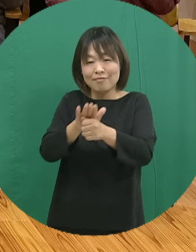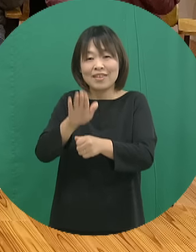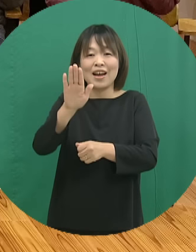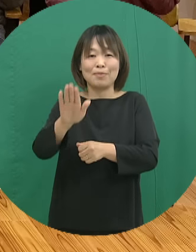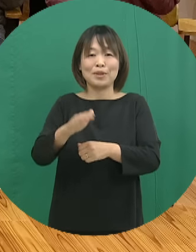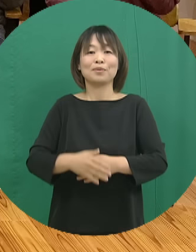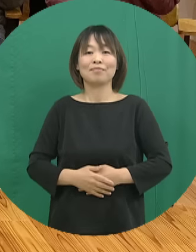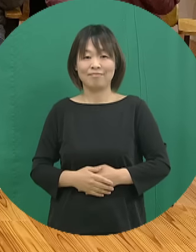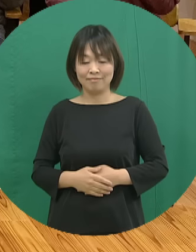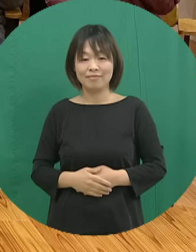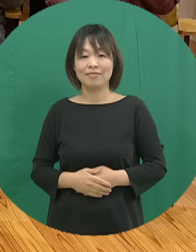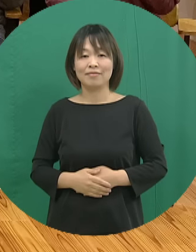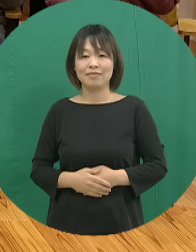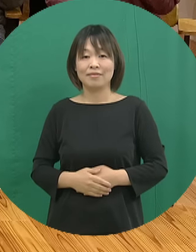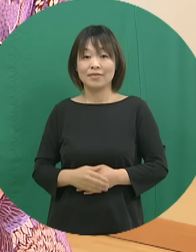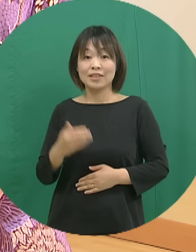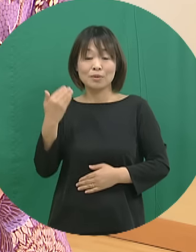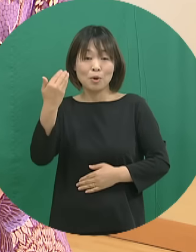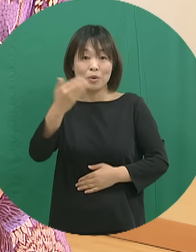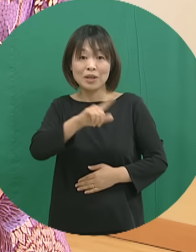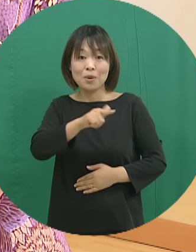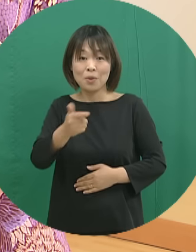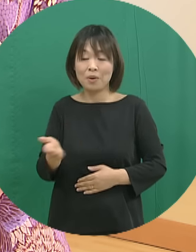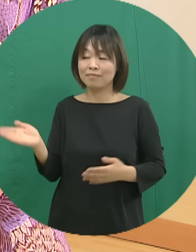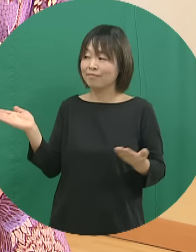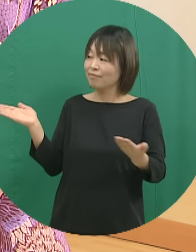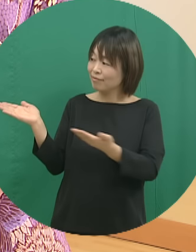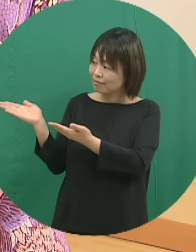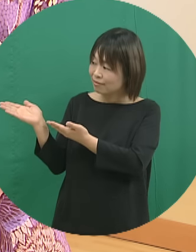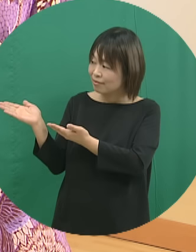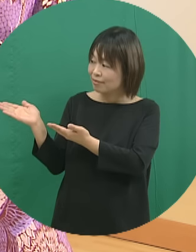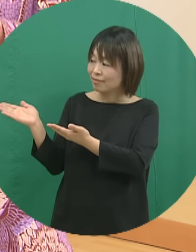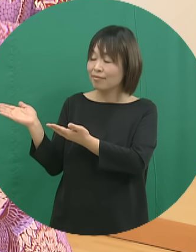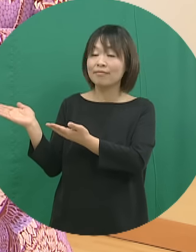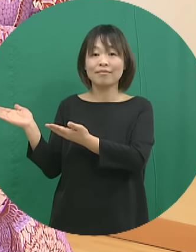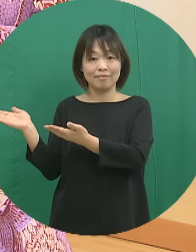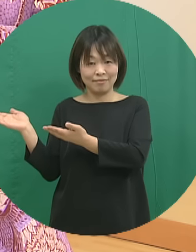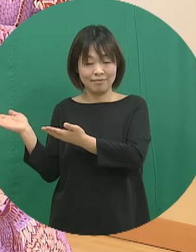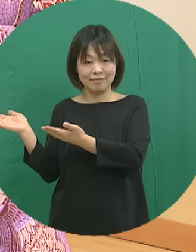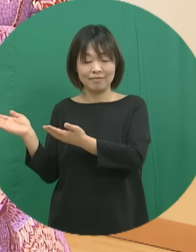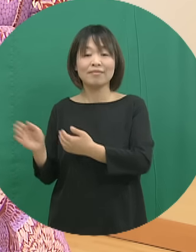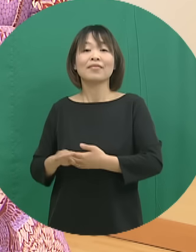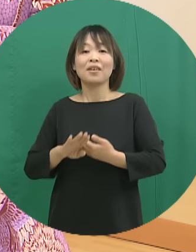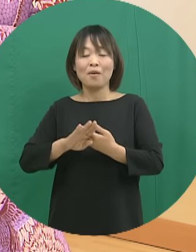える人たちの支援を行っています。南予サインへのお問い合わせはこちらへ。